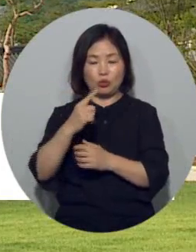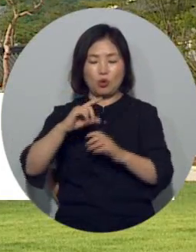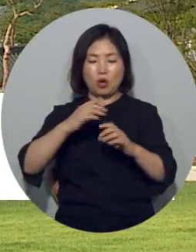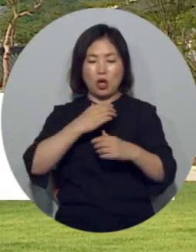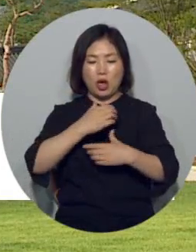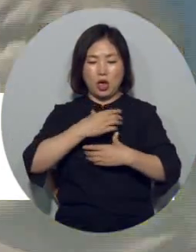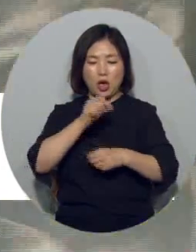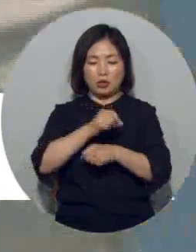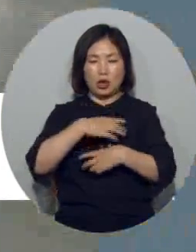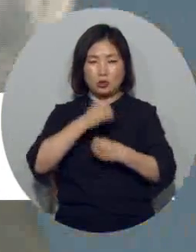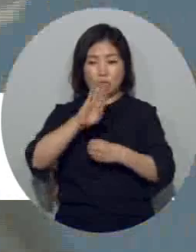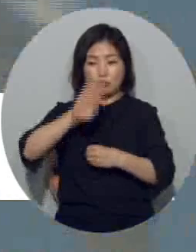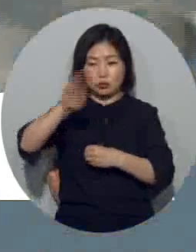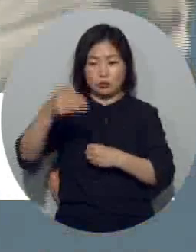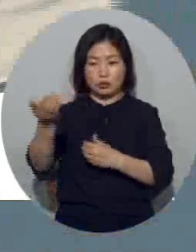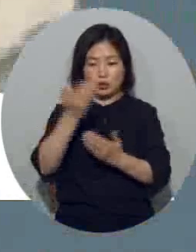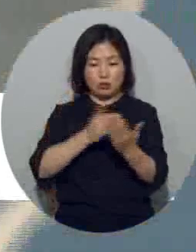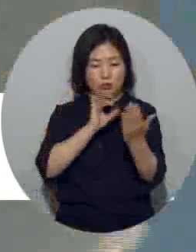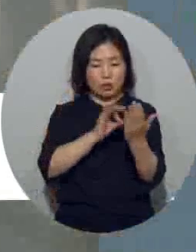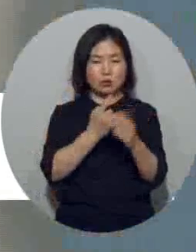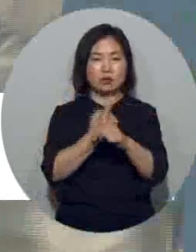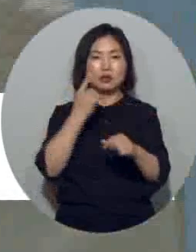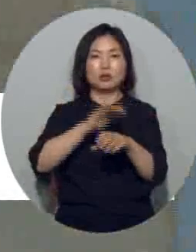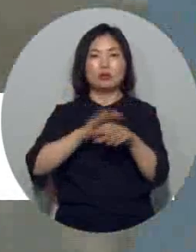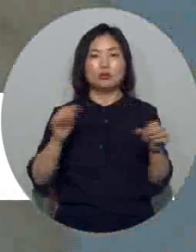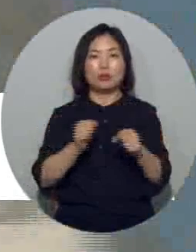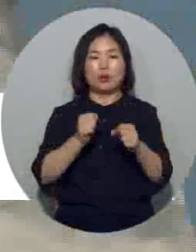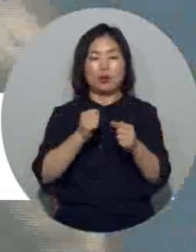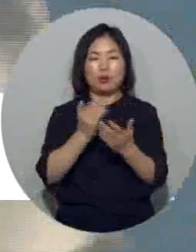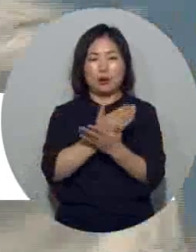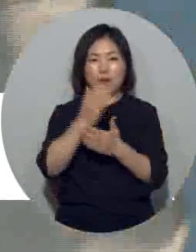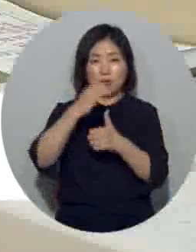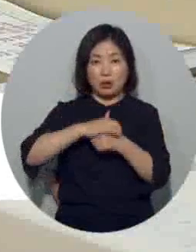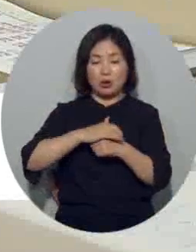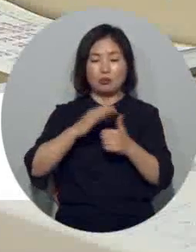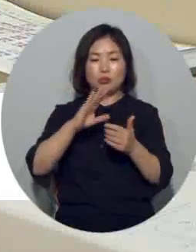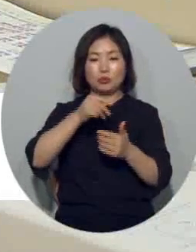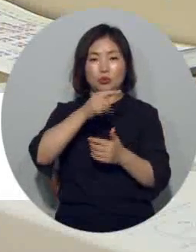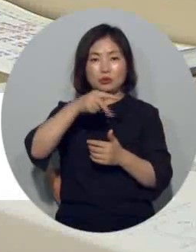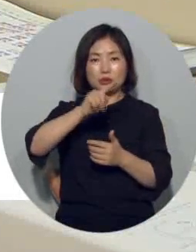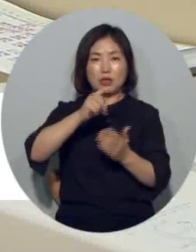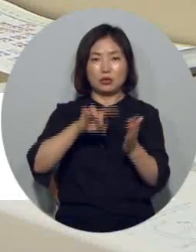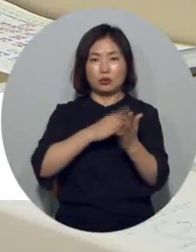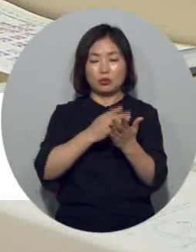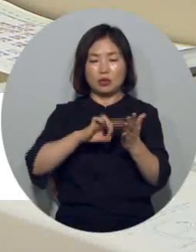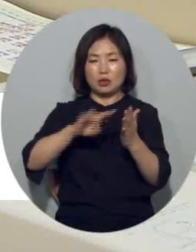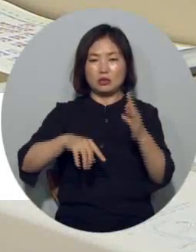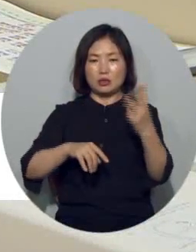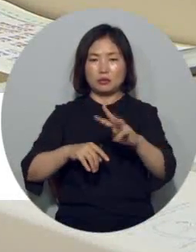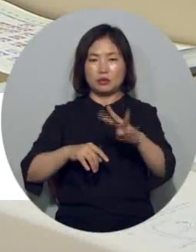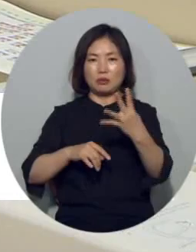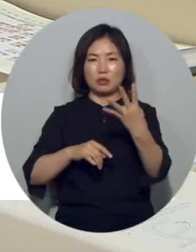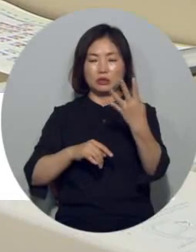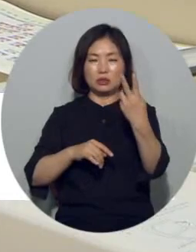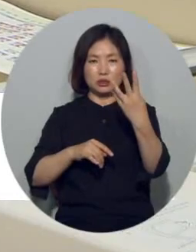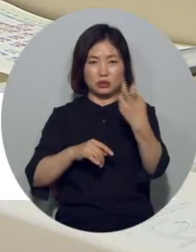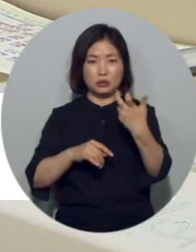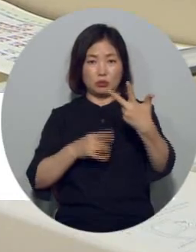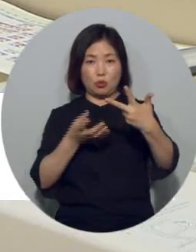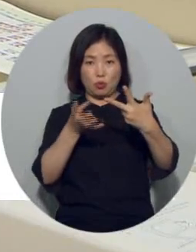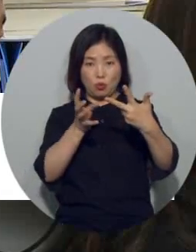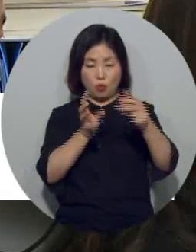로부터 제출받은 자료에 따르면 지난해 경상북도가 배정받은 부 독산 교부세 는 3470 5억 원으로